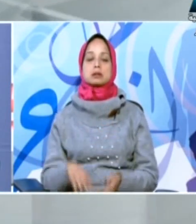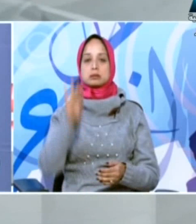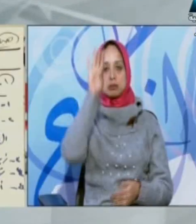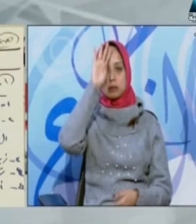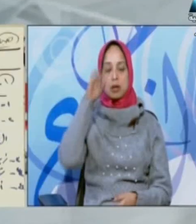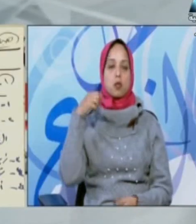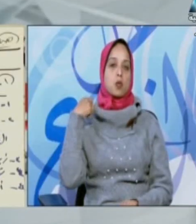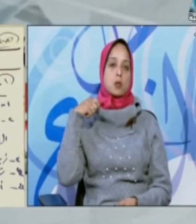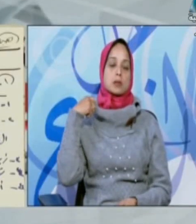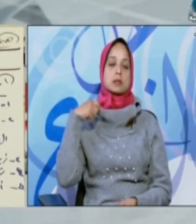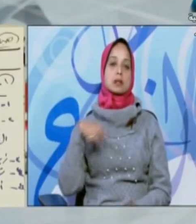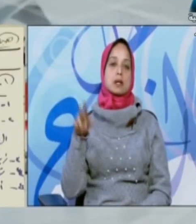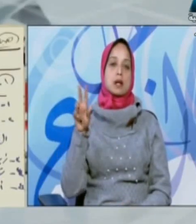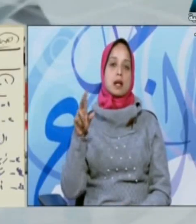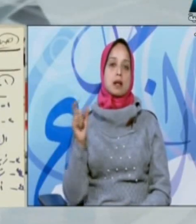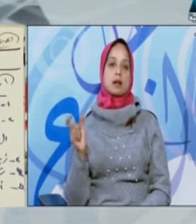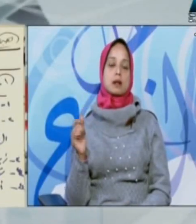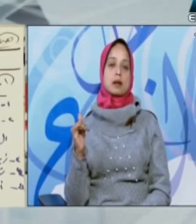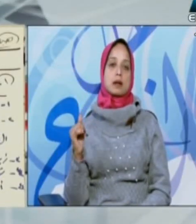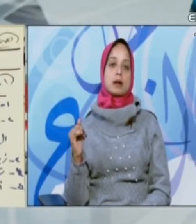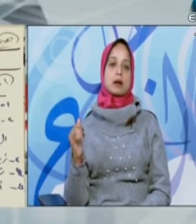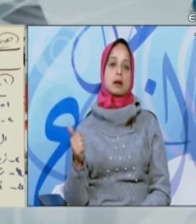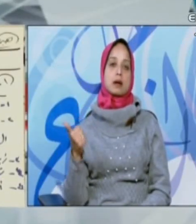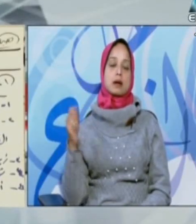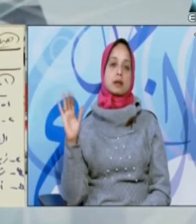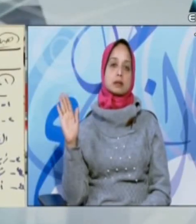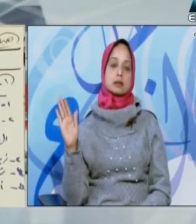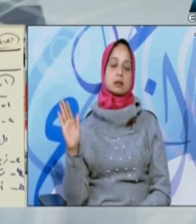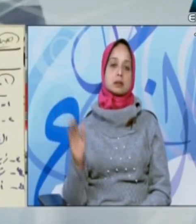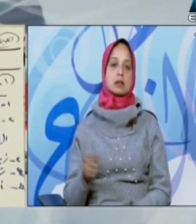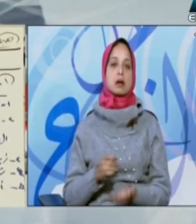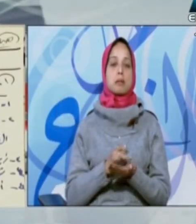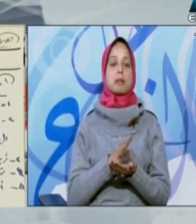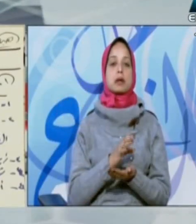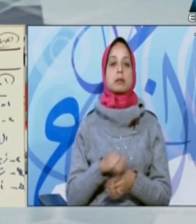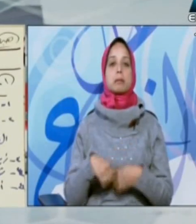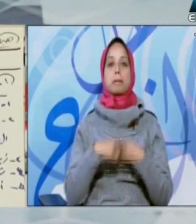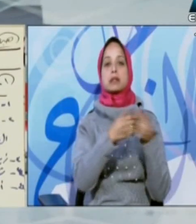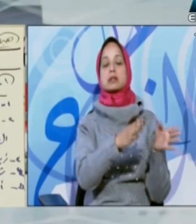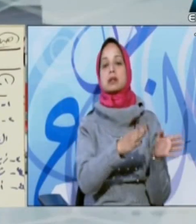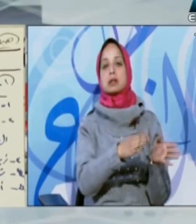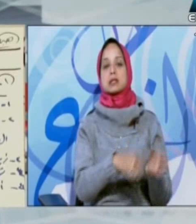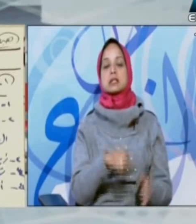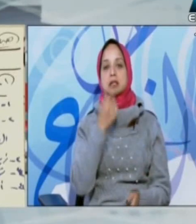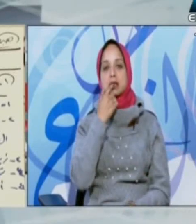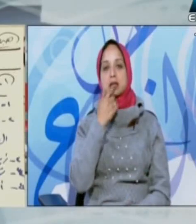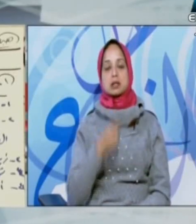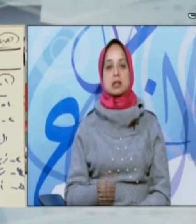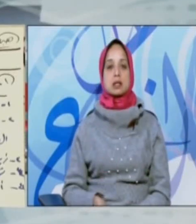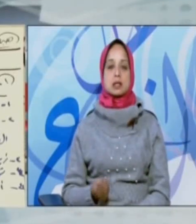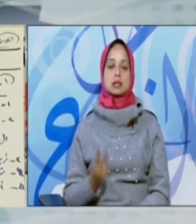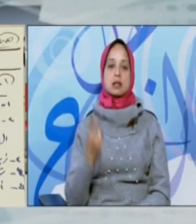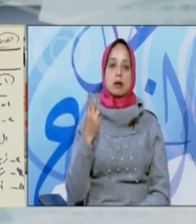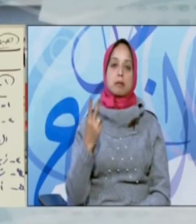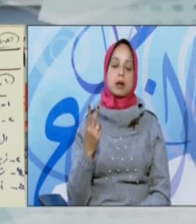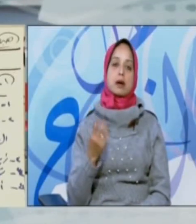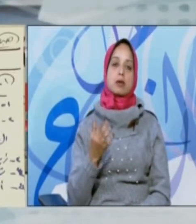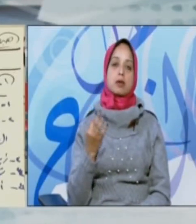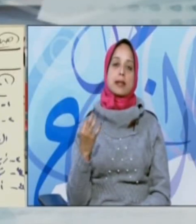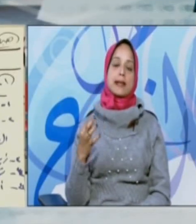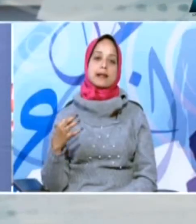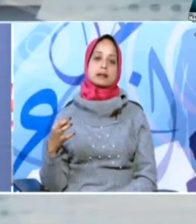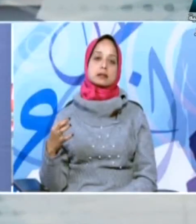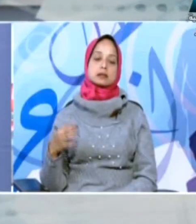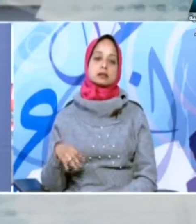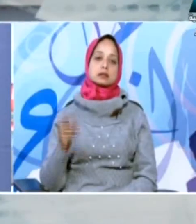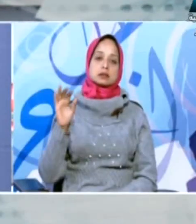الملك وزارة النحاس، الملك في الاخر خاصة اقال وزارة النحاس 937، جاءت في امتحان الدور